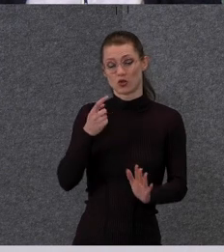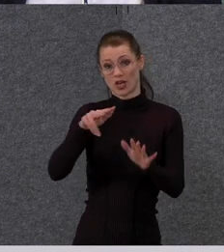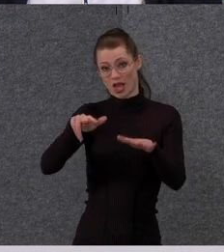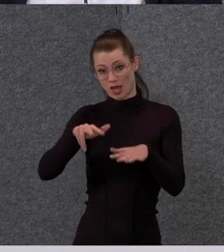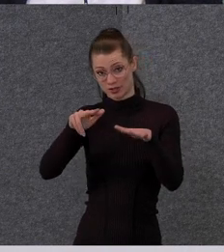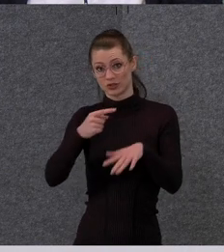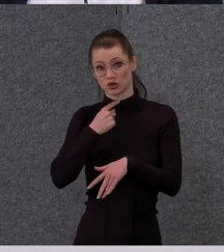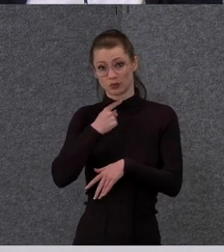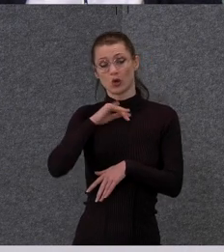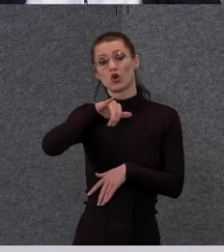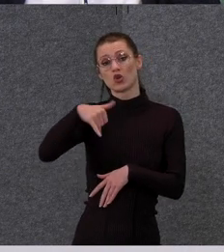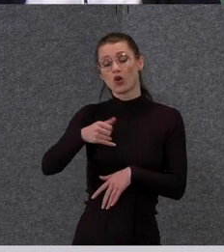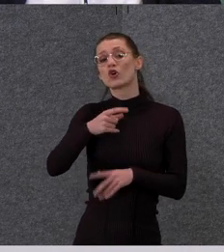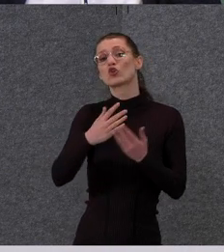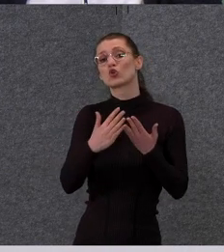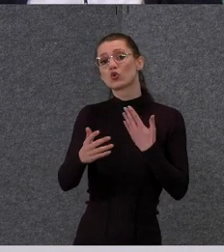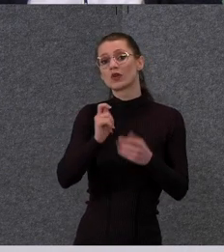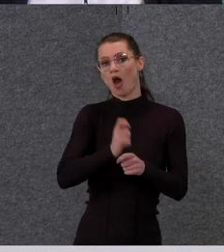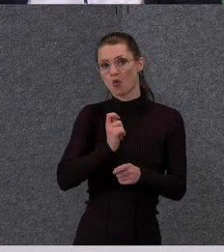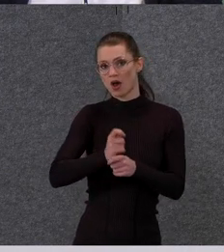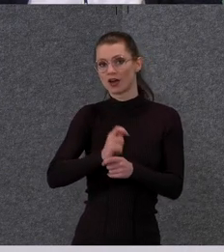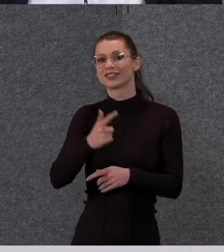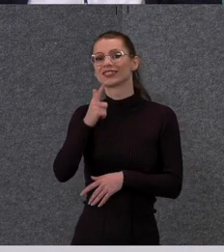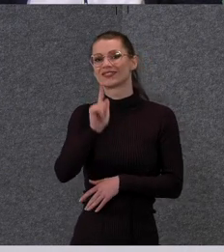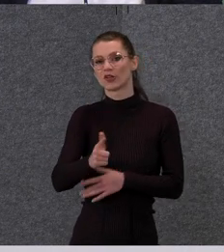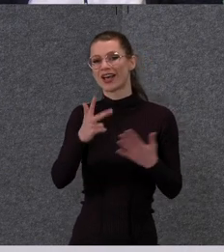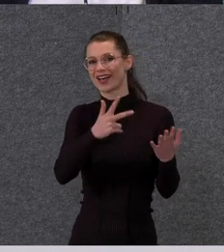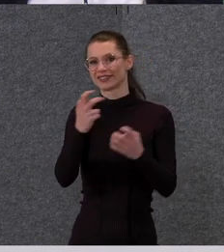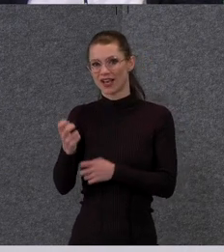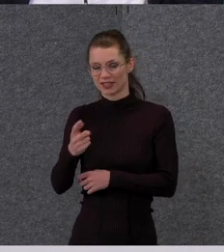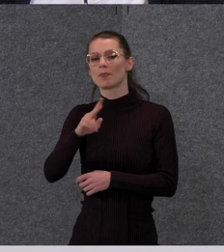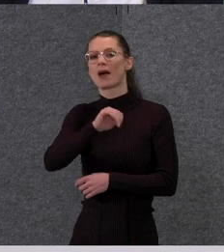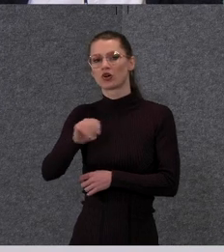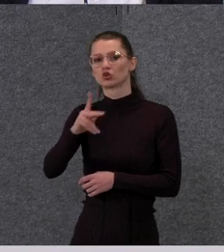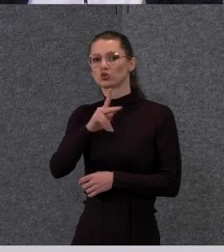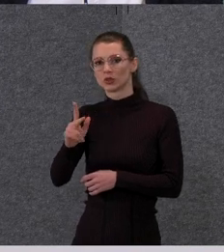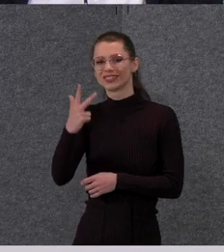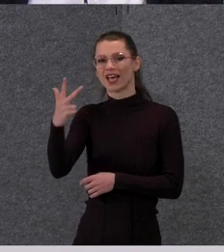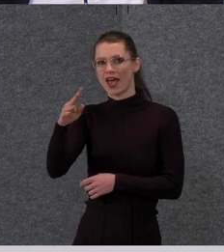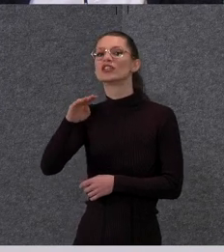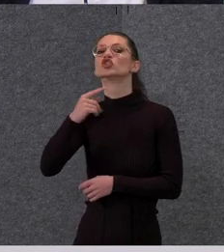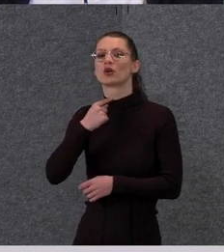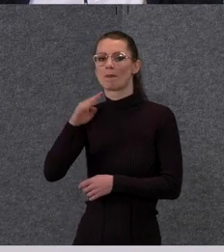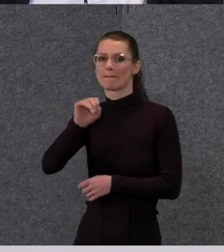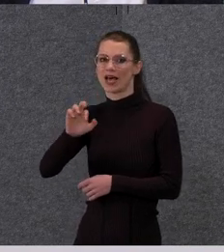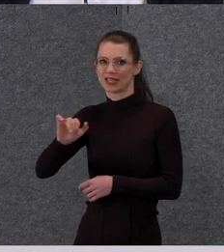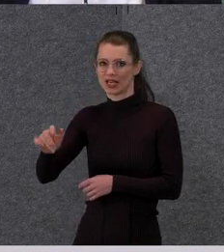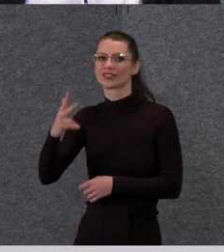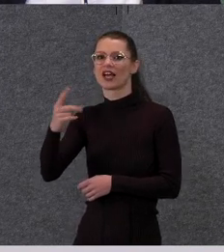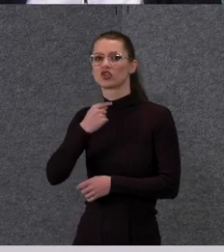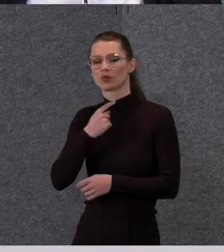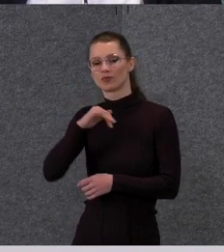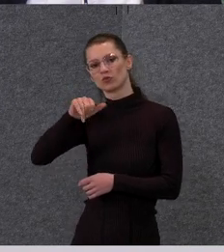Stimmen auf Jörg Grünauer, 238 Stimmen auf Markus Kurt, 3 Stimmen auf Maria, 3 Stimmen auf